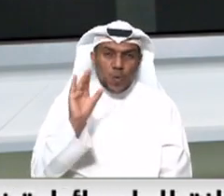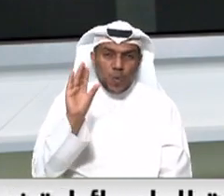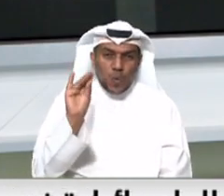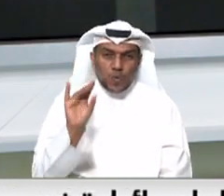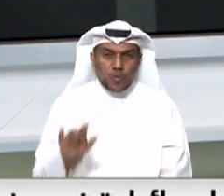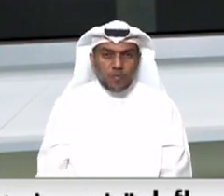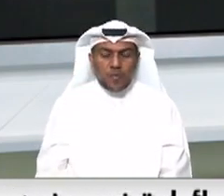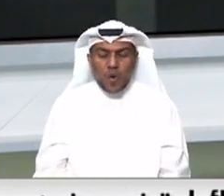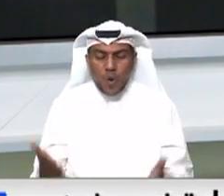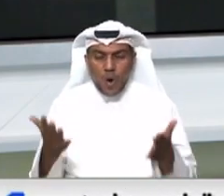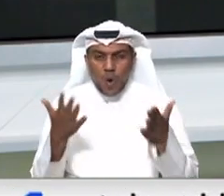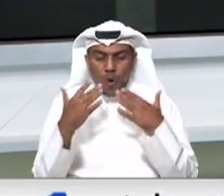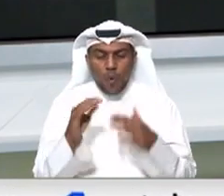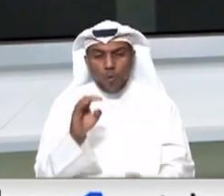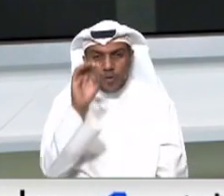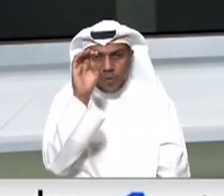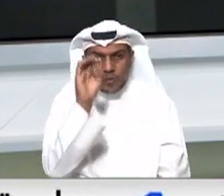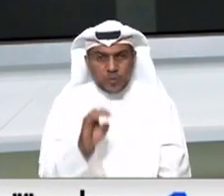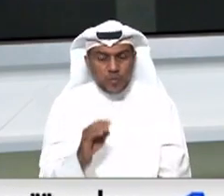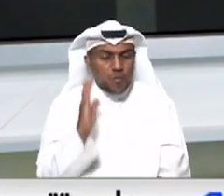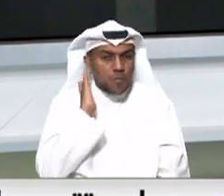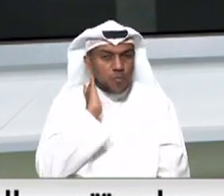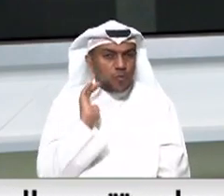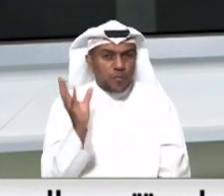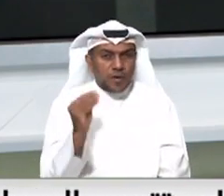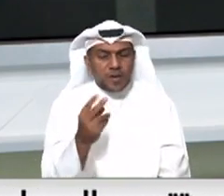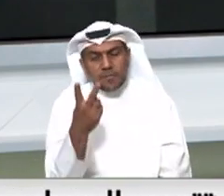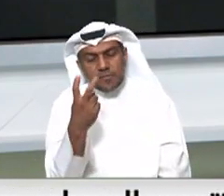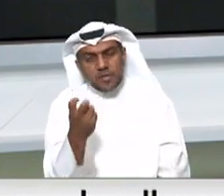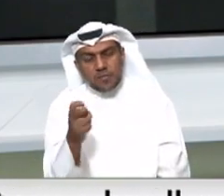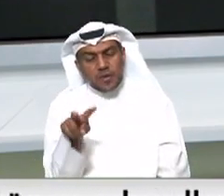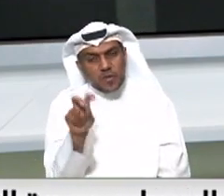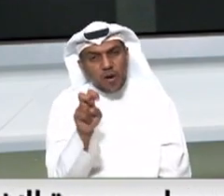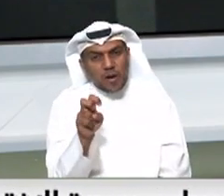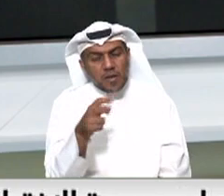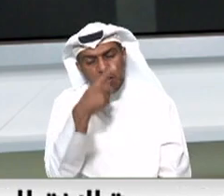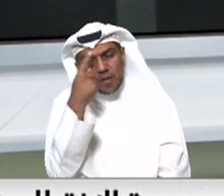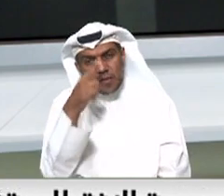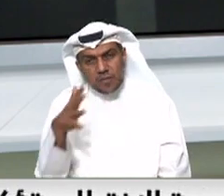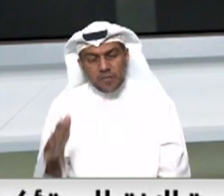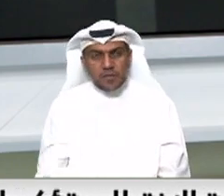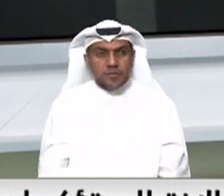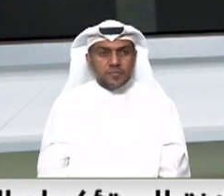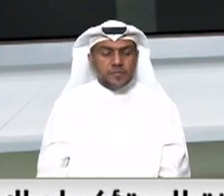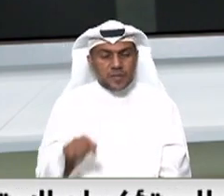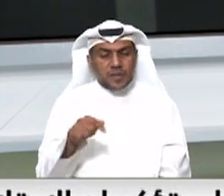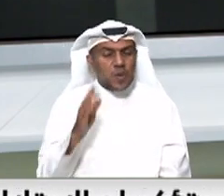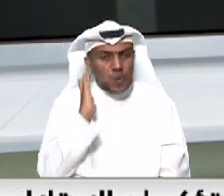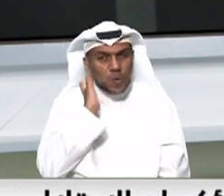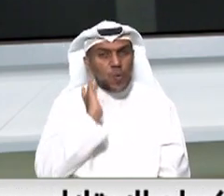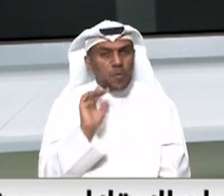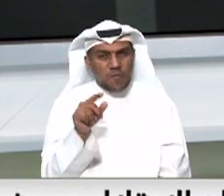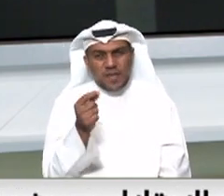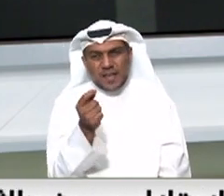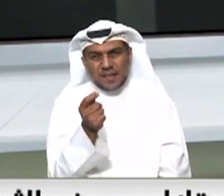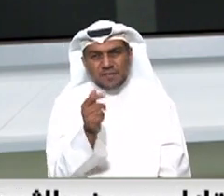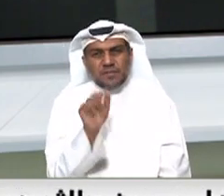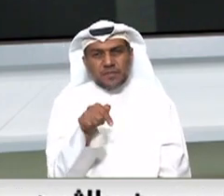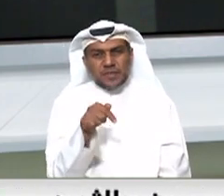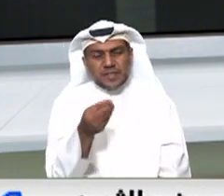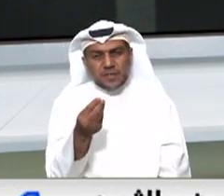ما عوده الهواء وتصل لسبب الرطوبه في بعض المناطق الى السبعين والثمانين بالمئه حاليا الرطوبه موجوده لكنها خفيفه